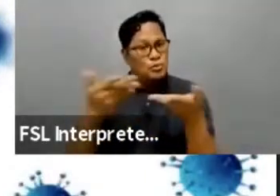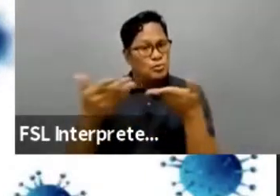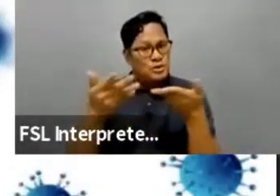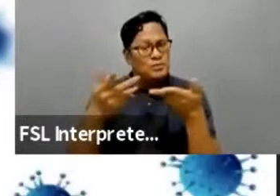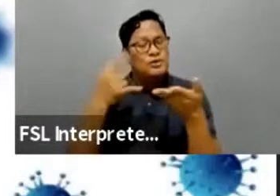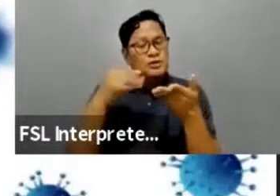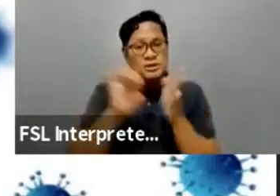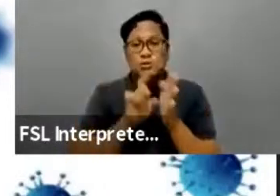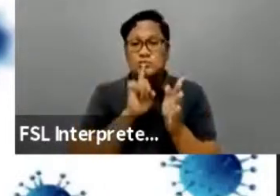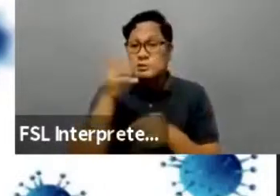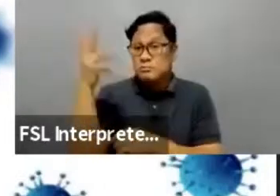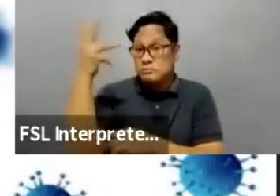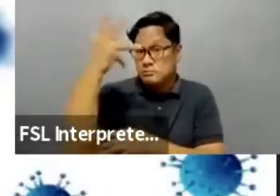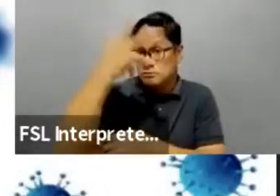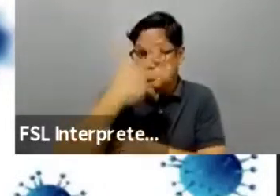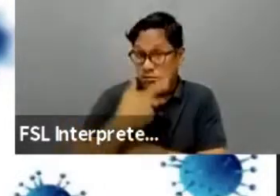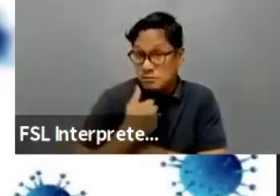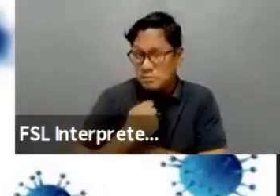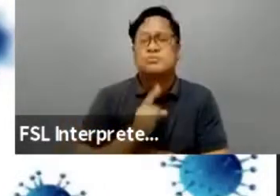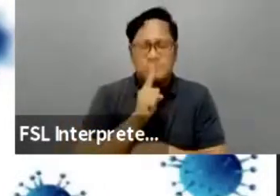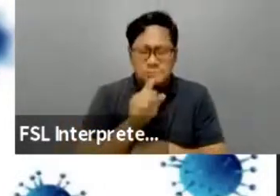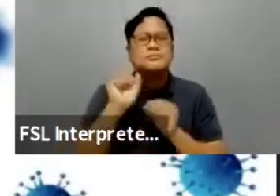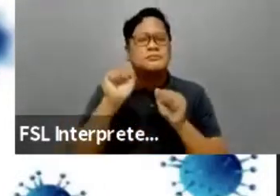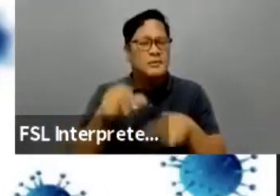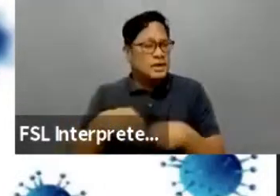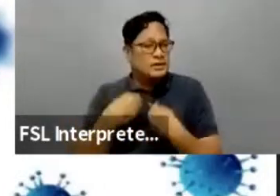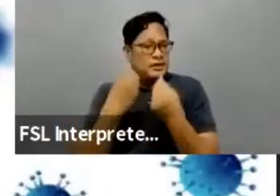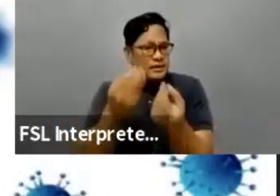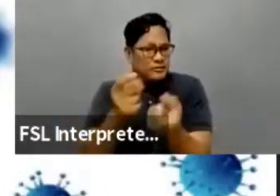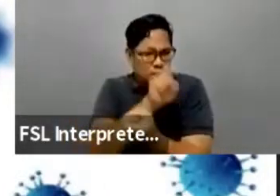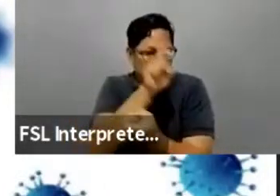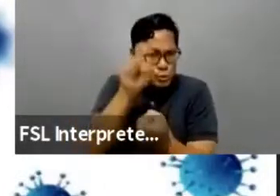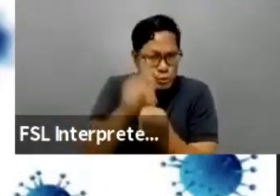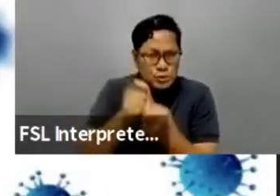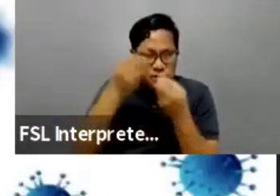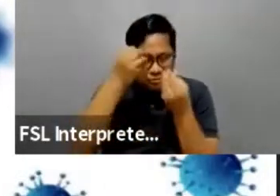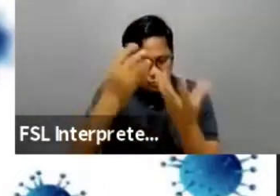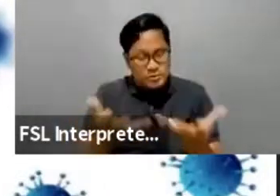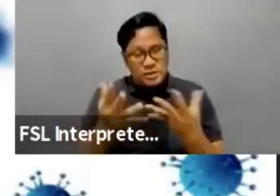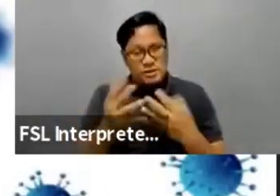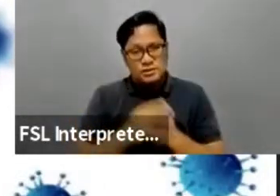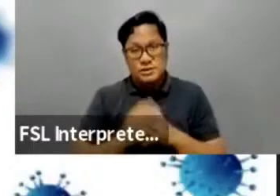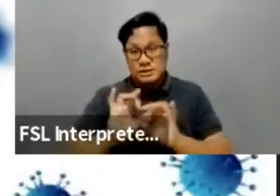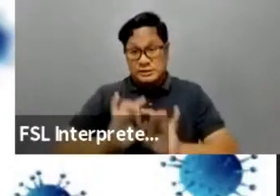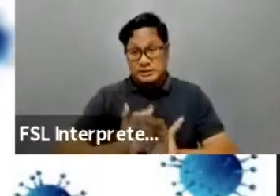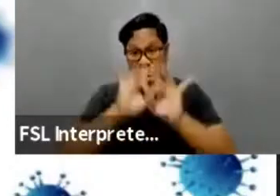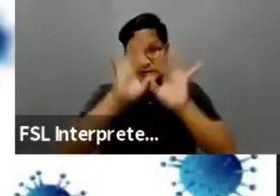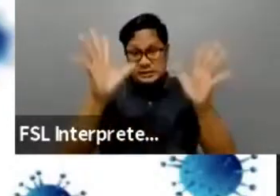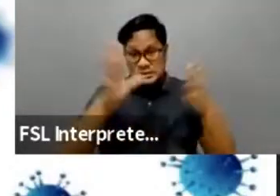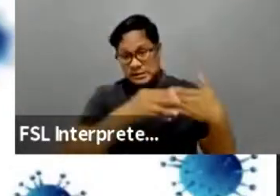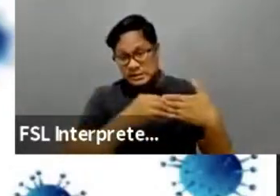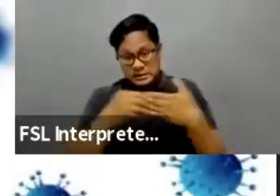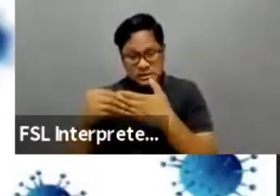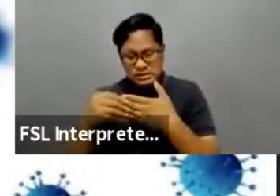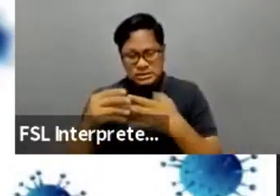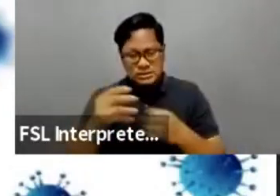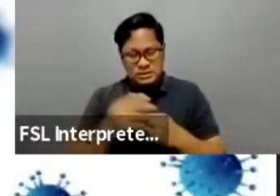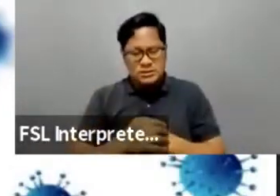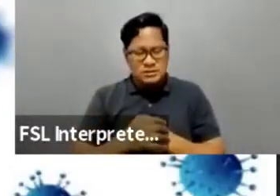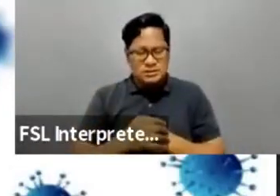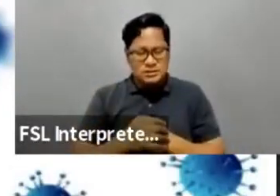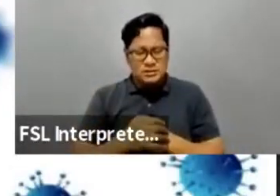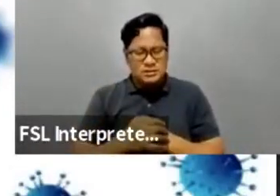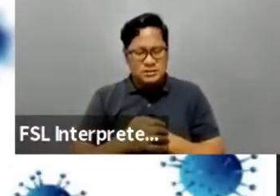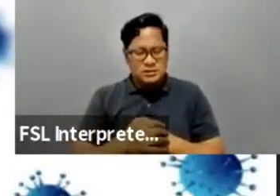ay mahusay, ay magbibigay ng accurate information, clear directions, tools